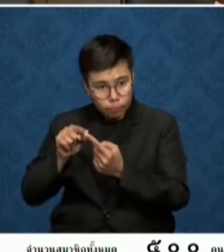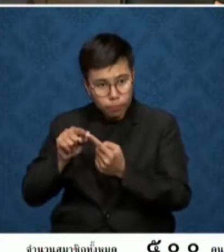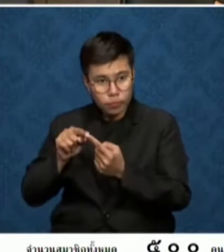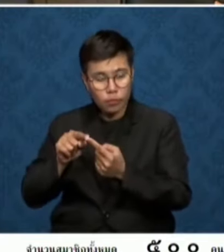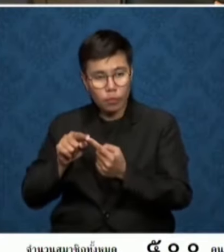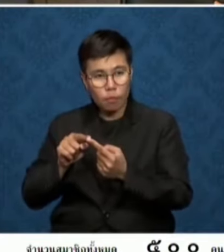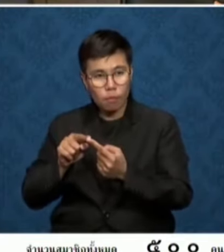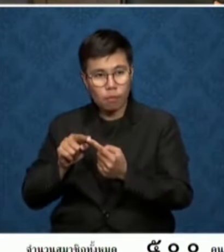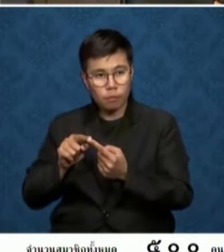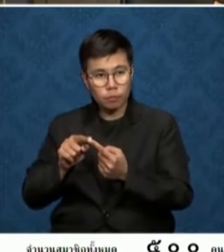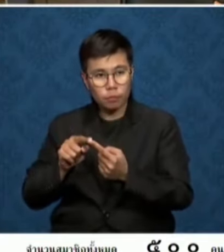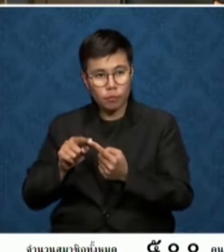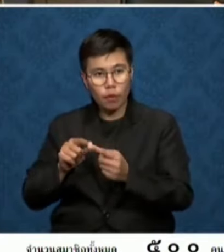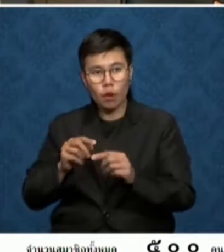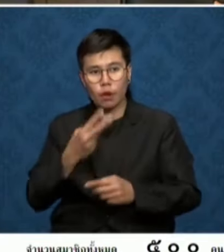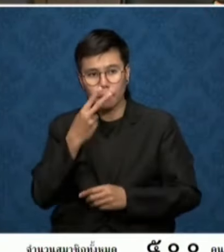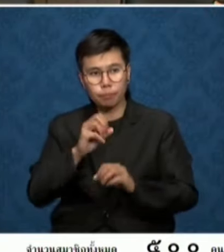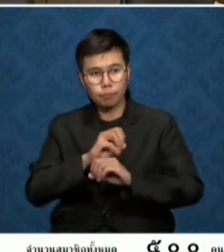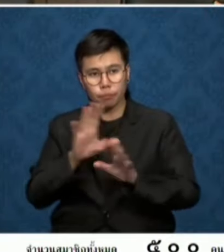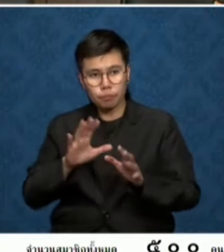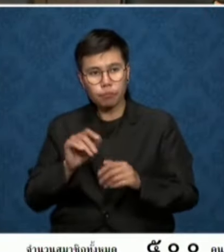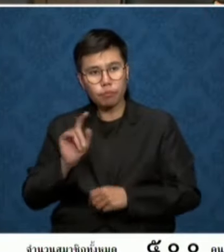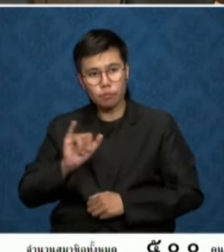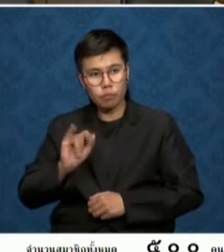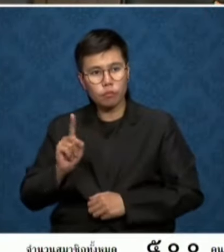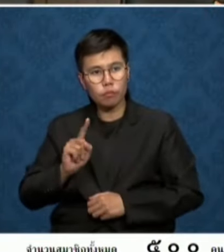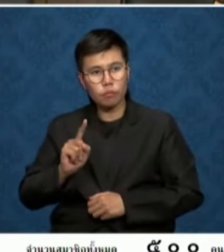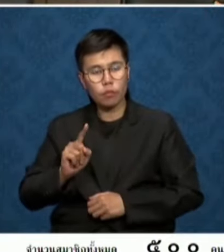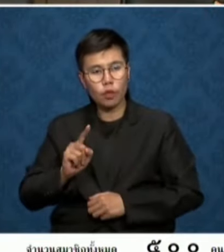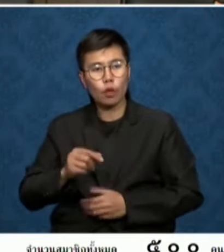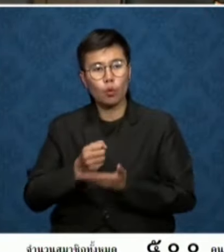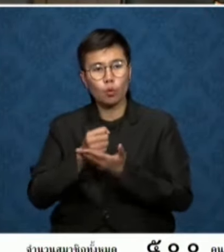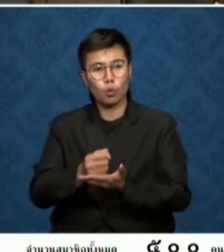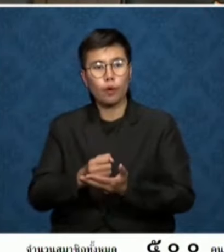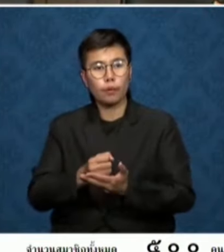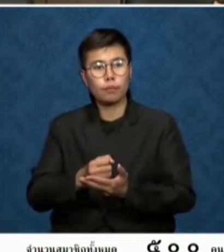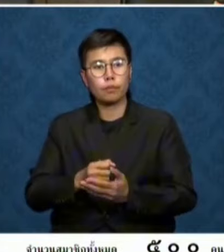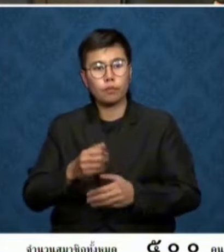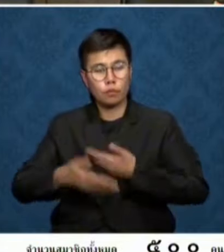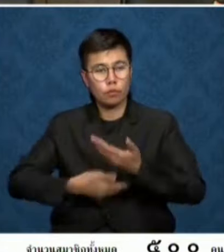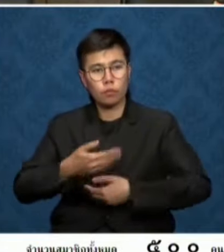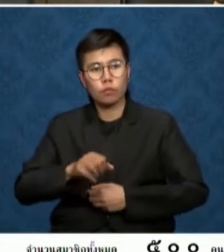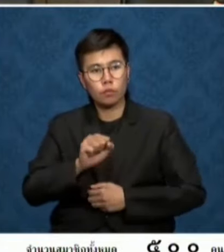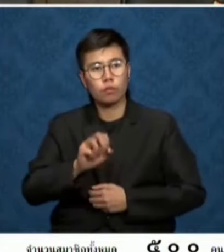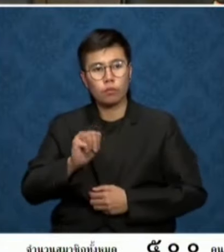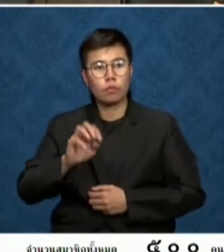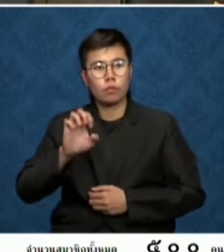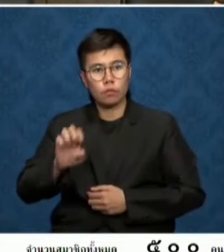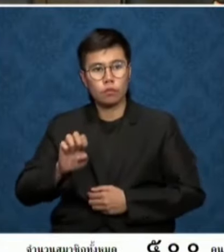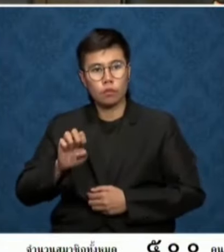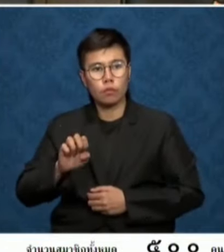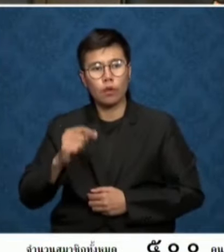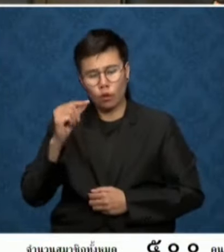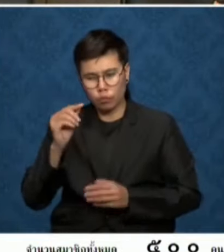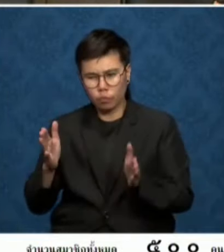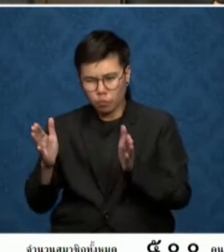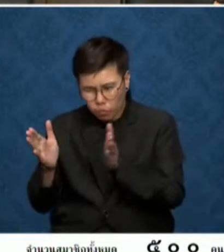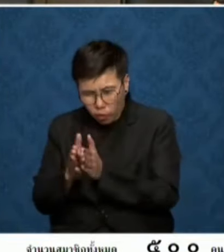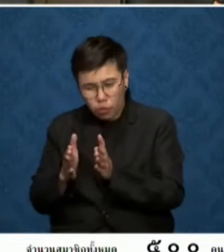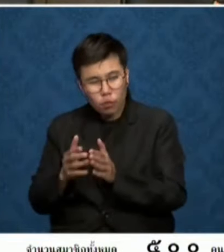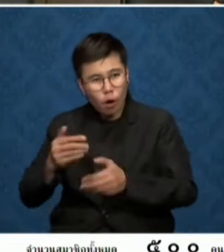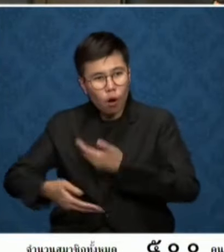านของบชัดเจนครับท่านบอกว่าอยากจะเอางบนี้ไปช่วย MSME นะครับก็คือเรื่องของ SME แล้วรวมไปถึงไมโครก็คือย่อยด้วยผู้ประก